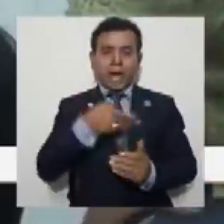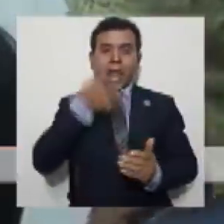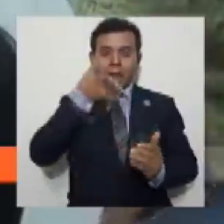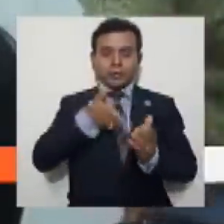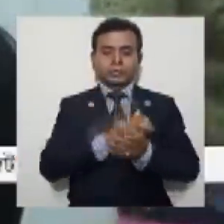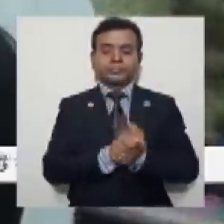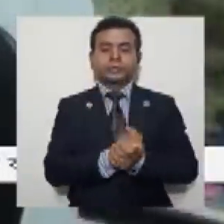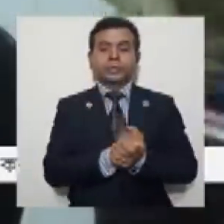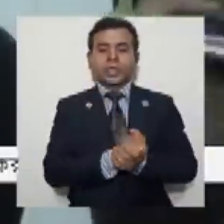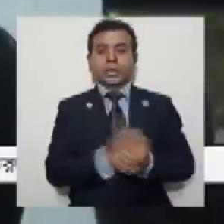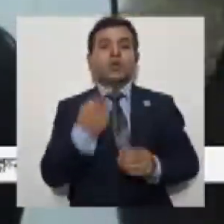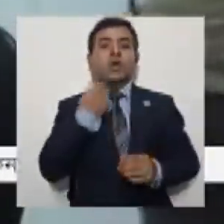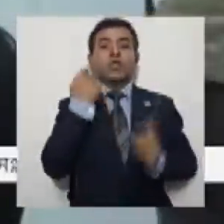যাব।